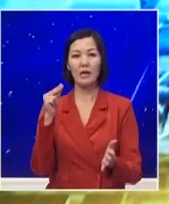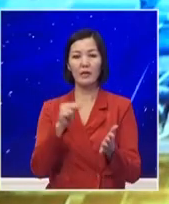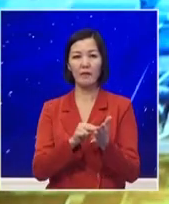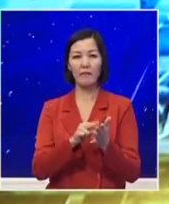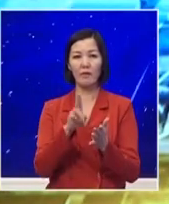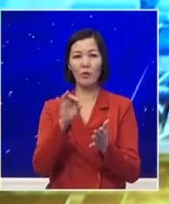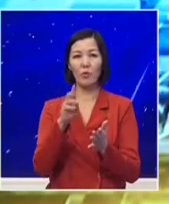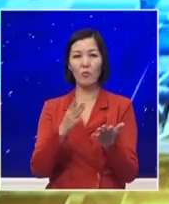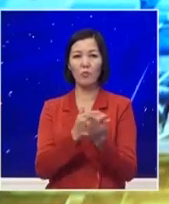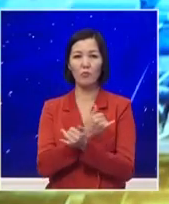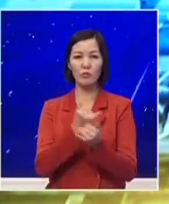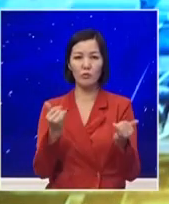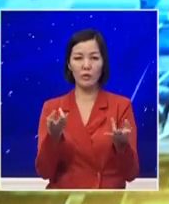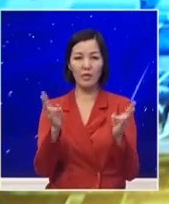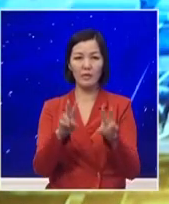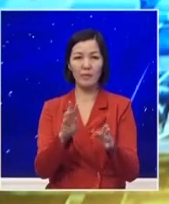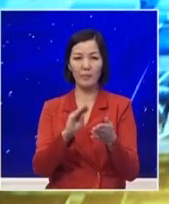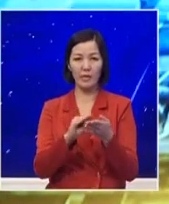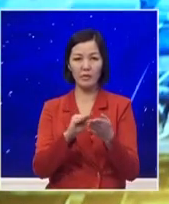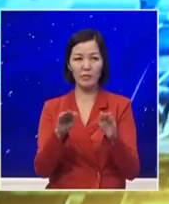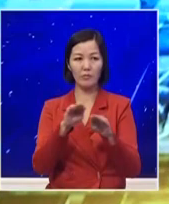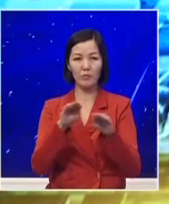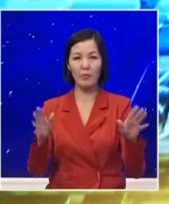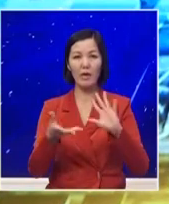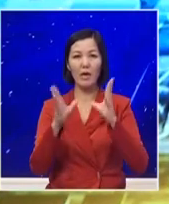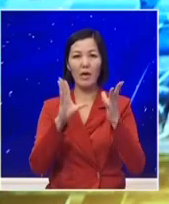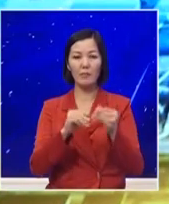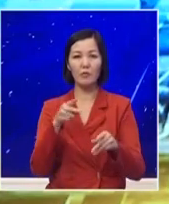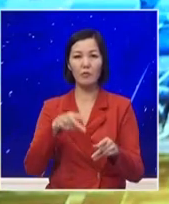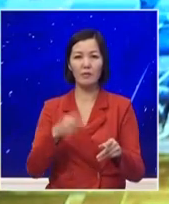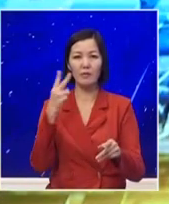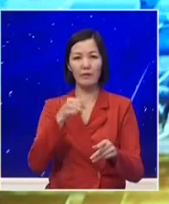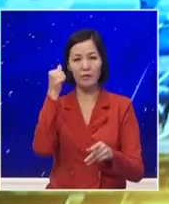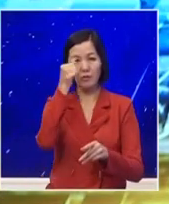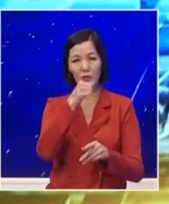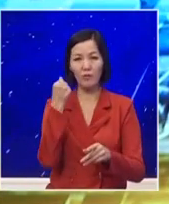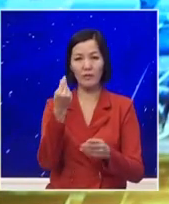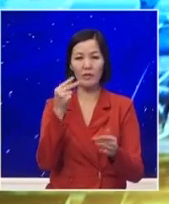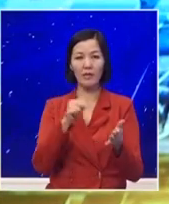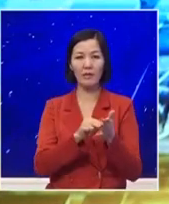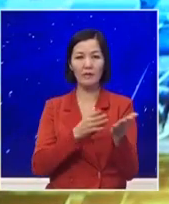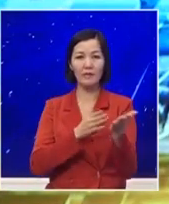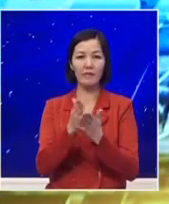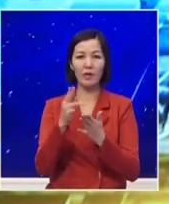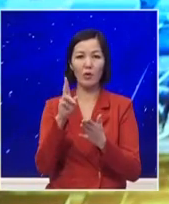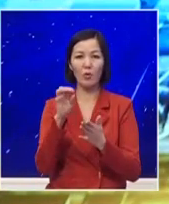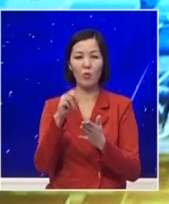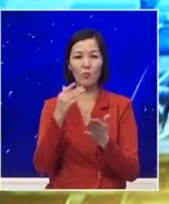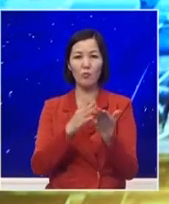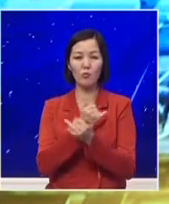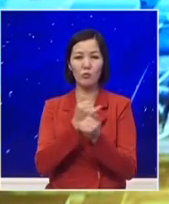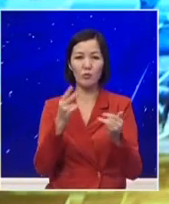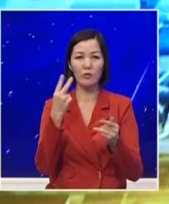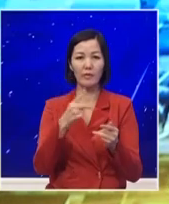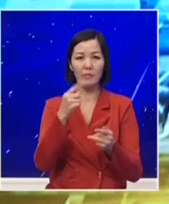Тарифы на коммунальные услуги останутся на прежнем уровне. Об итогах 2020 года и о тарифах в сфере коммунальных услуг